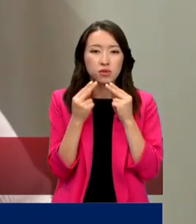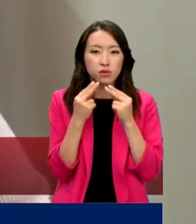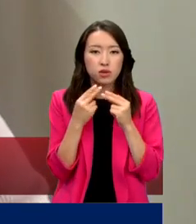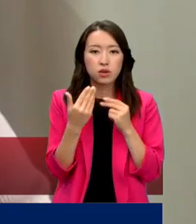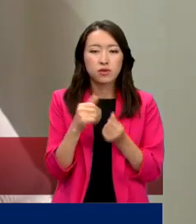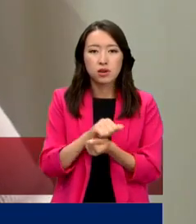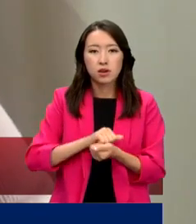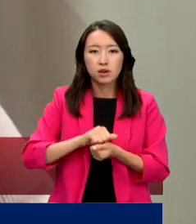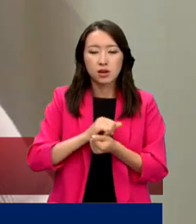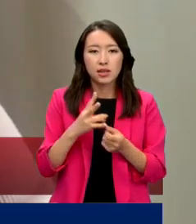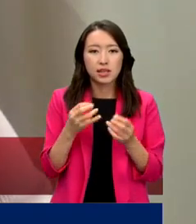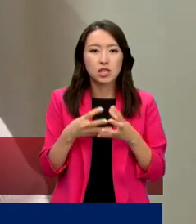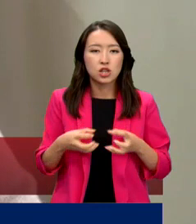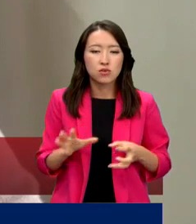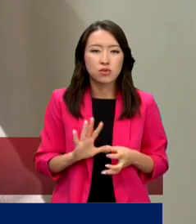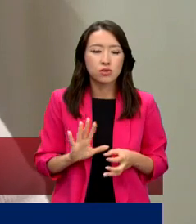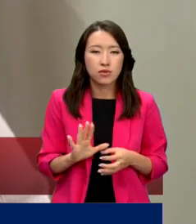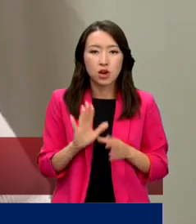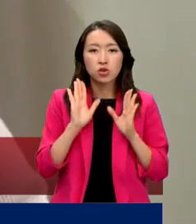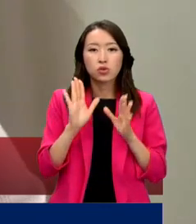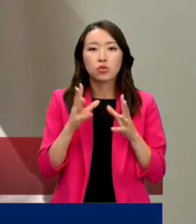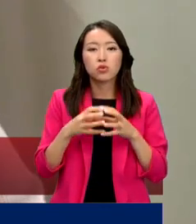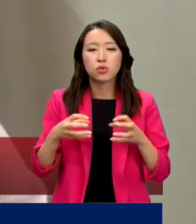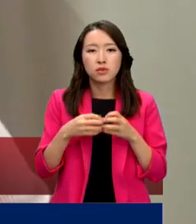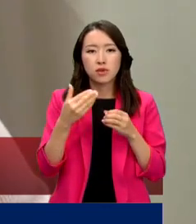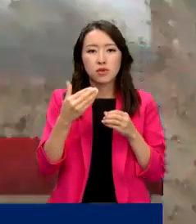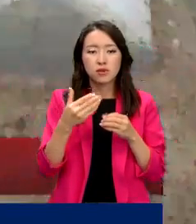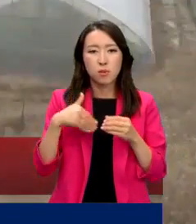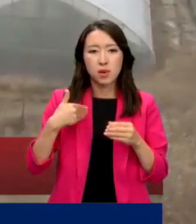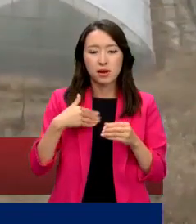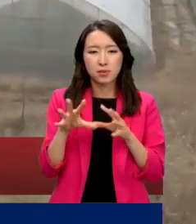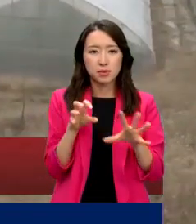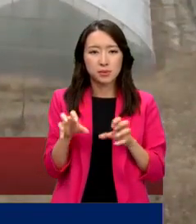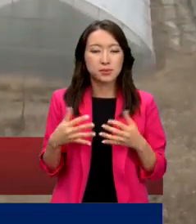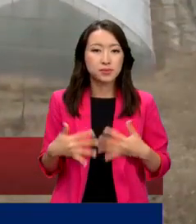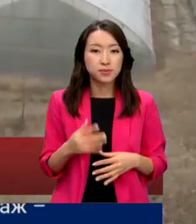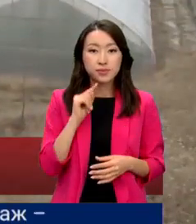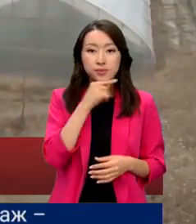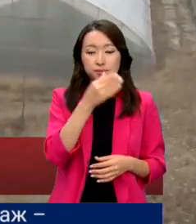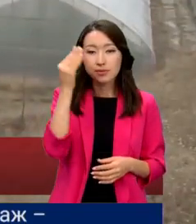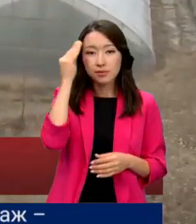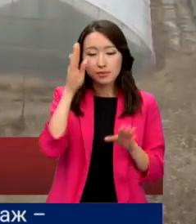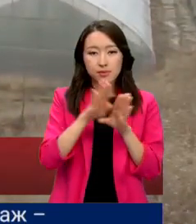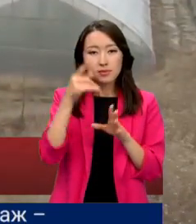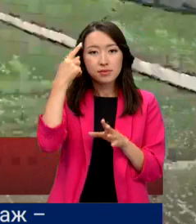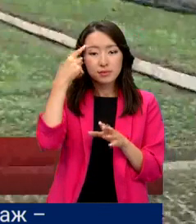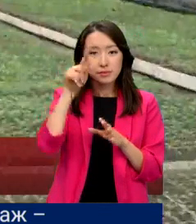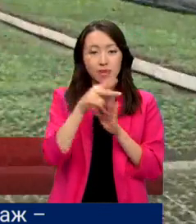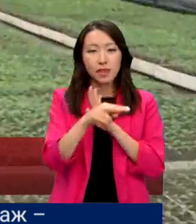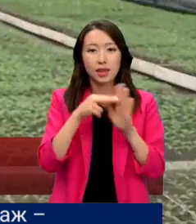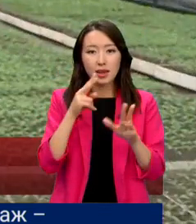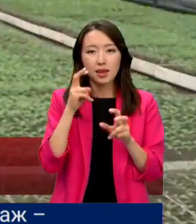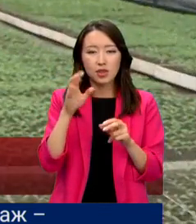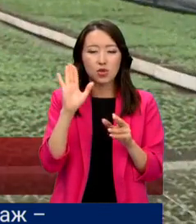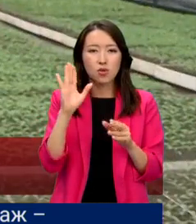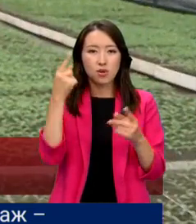пищевой тракт не усваивает гены, он усваивает микроэлементы. Экономист признает, что эта идея из области фантастики, но все